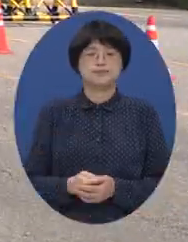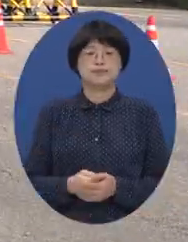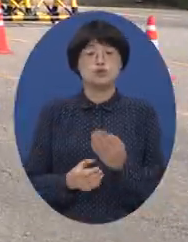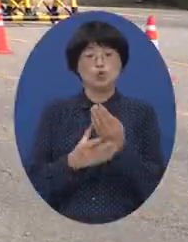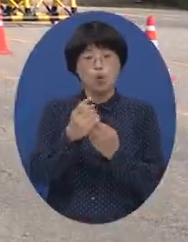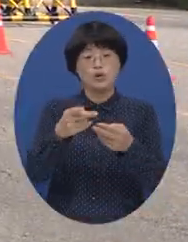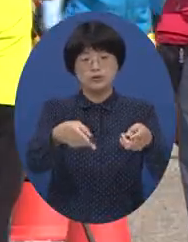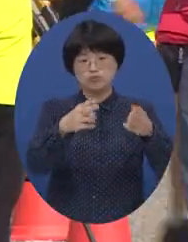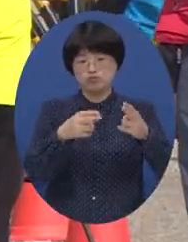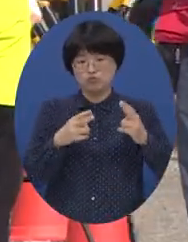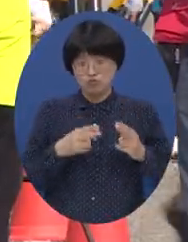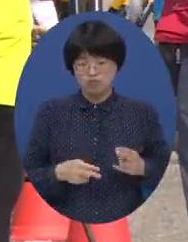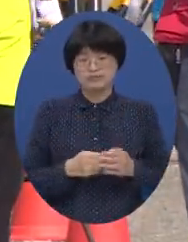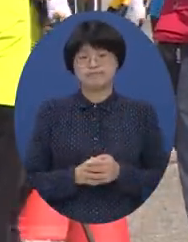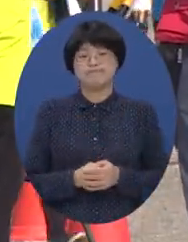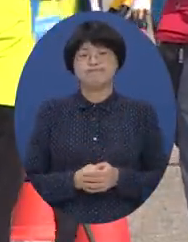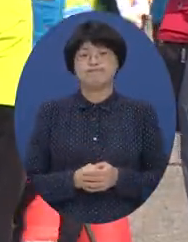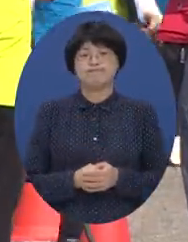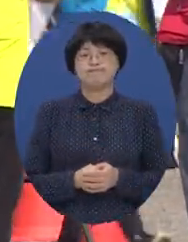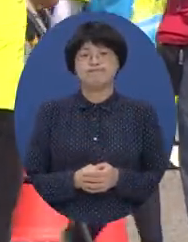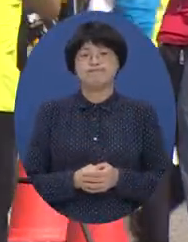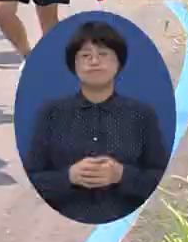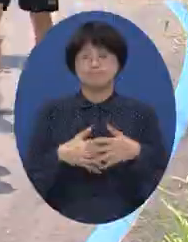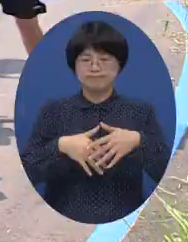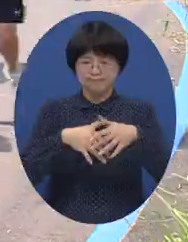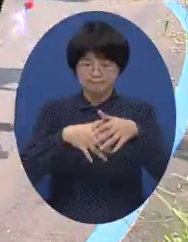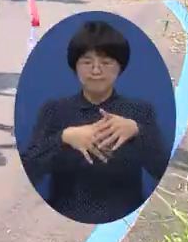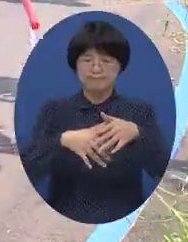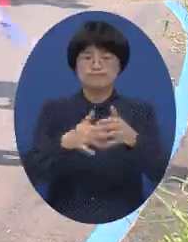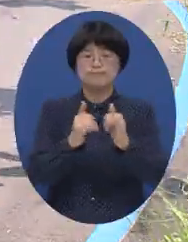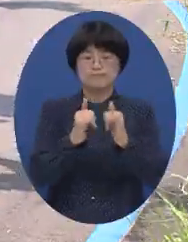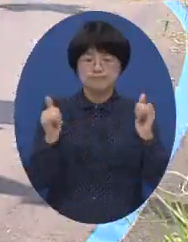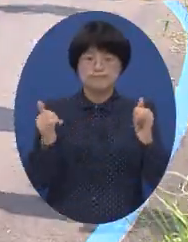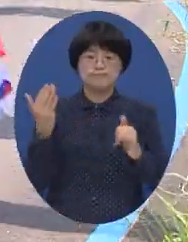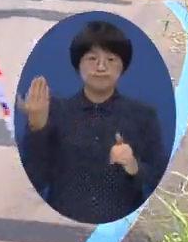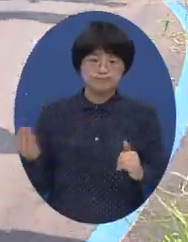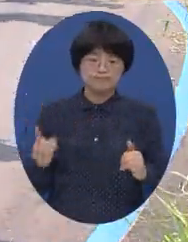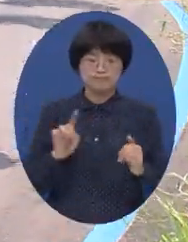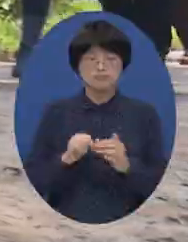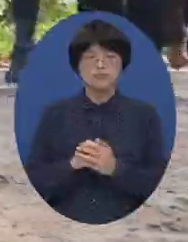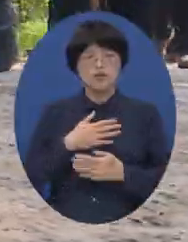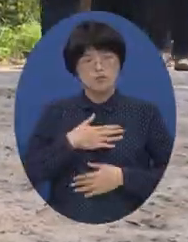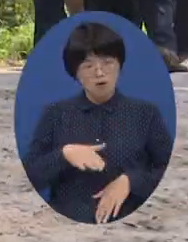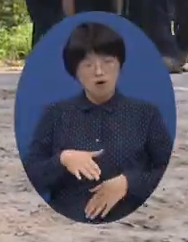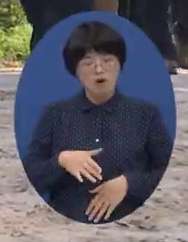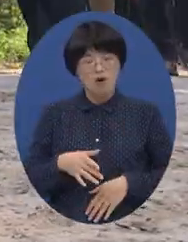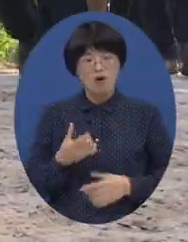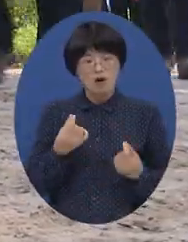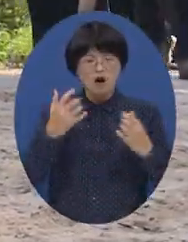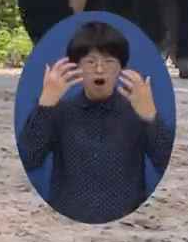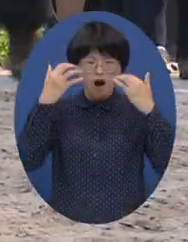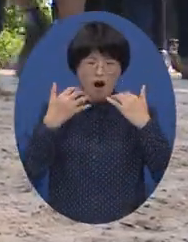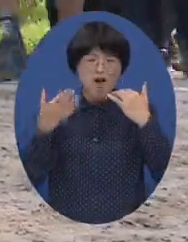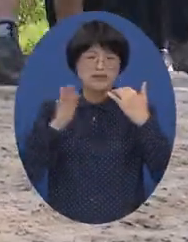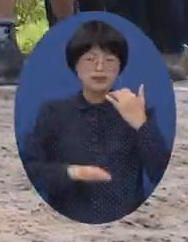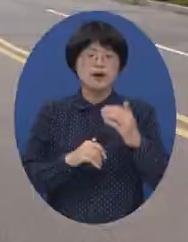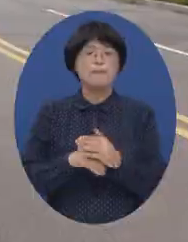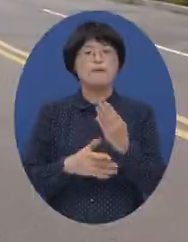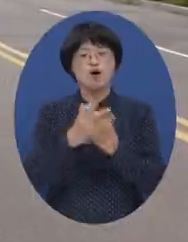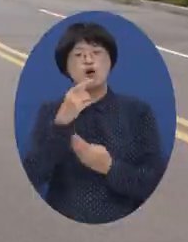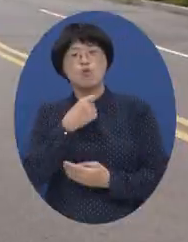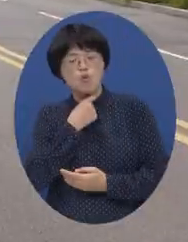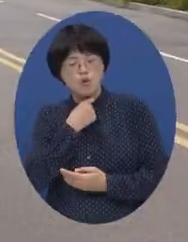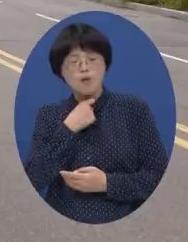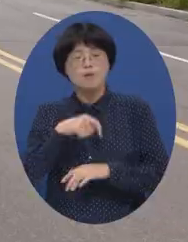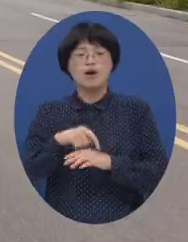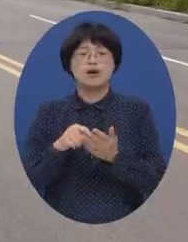통일대교를 건너는 DMZ 155마일 걷기 대원들. 찌는 듯한 무더위에 지칠 법도 하지만 평화를 바라는 마음으로 한 발 한